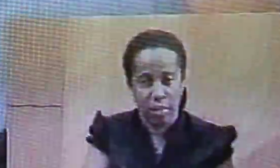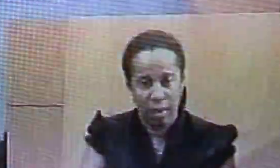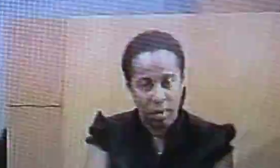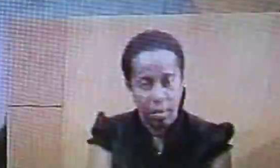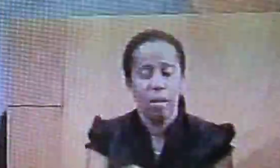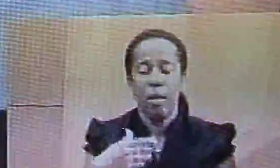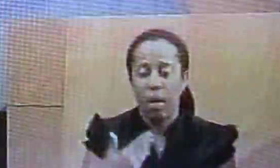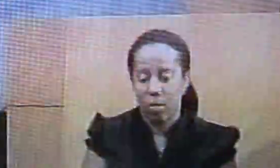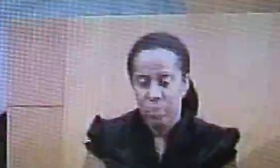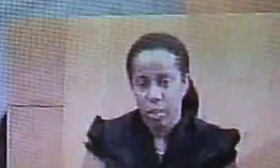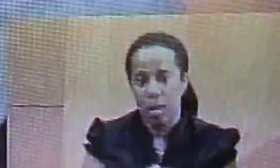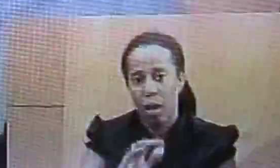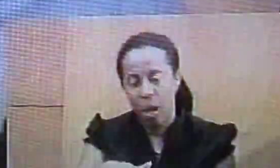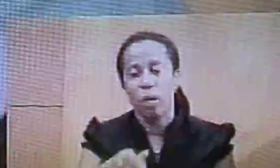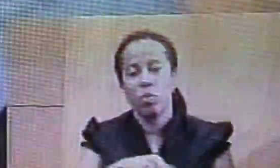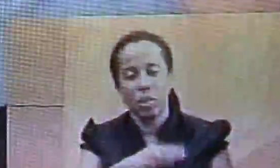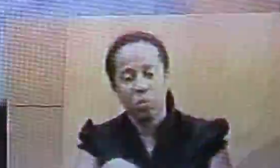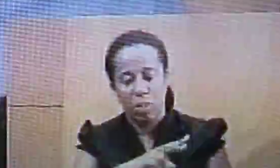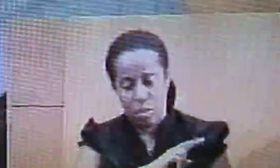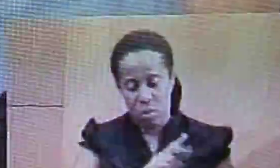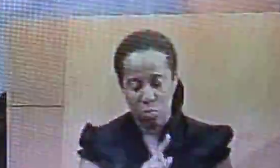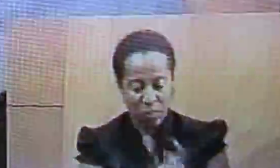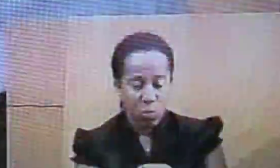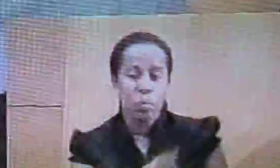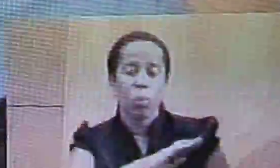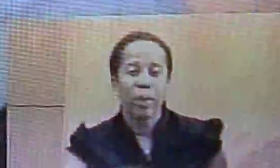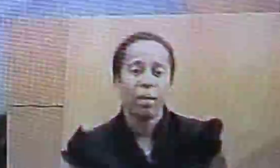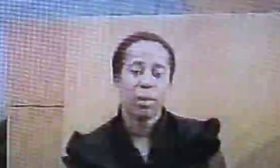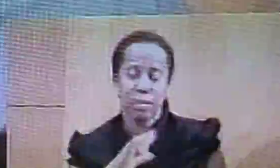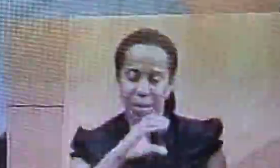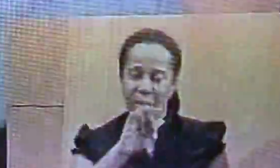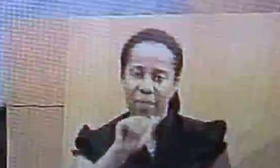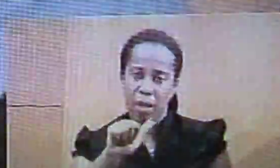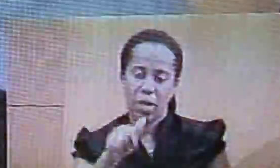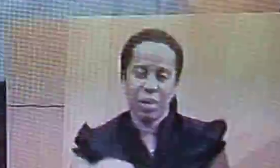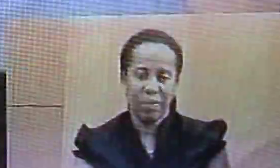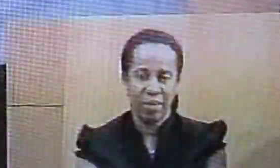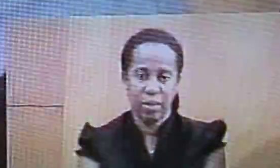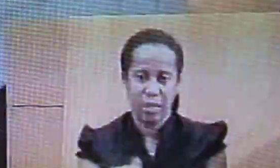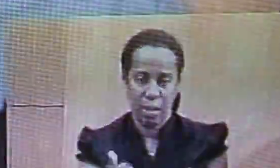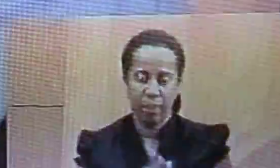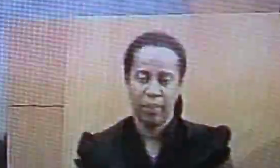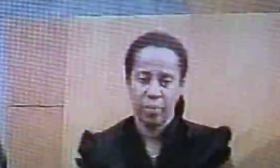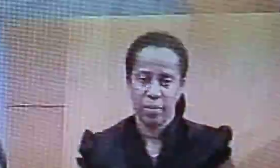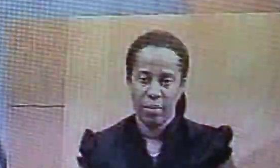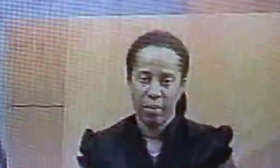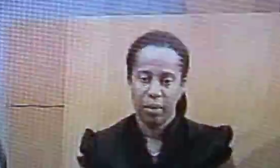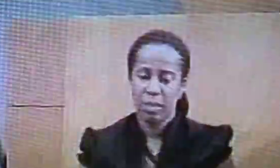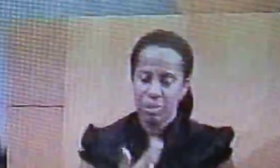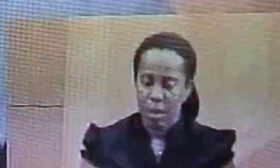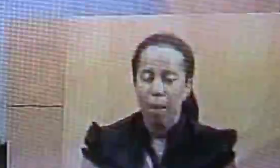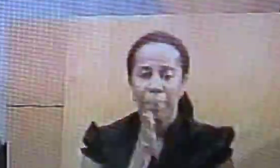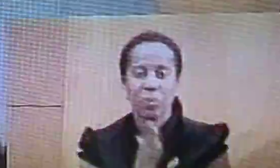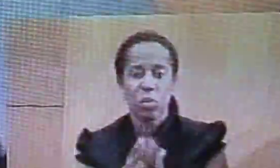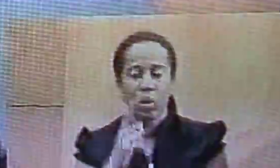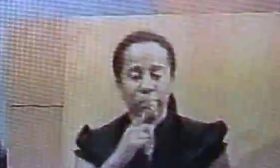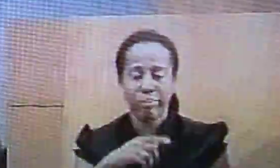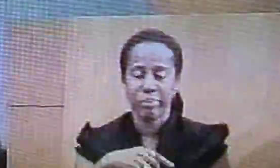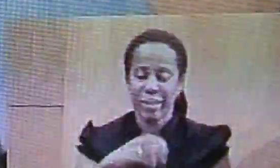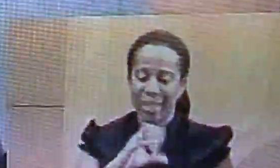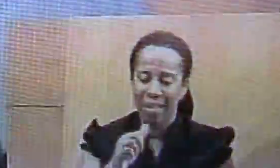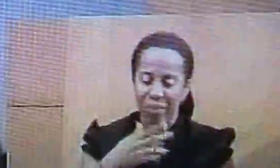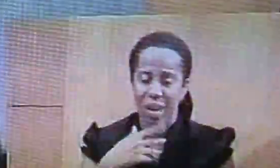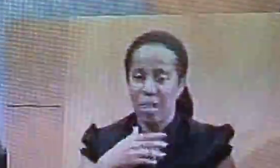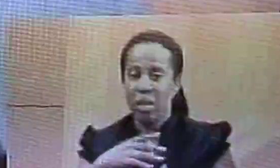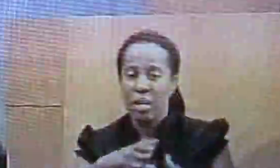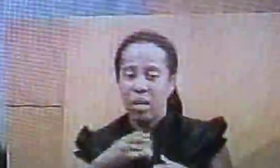et comme ça, la région est devenue propriétaire du CFA de Rivière-Salée, mais qui était en fort mauvais état parce que la chambre de métier n'avait